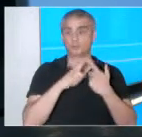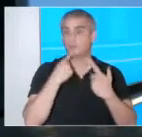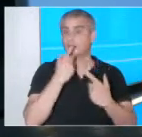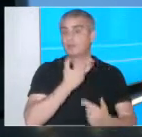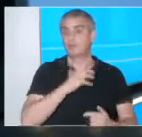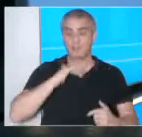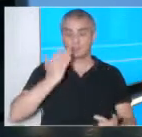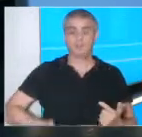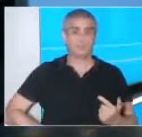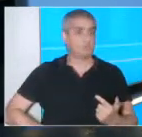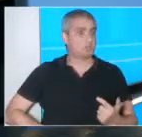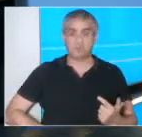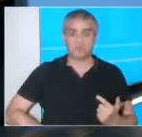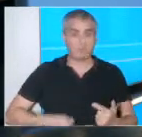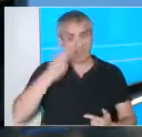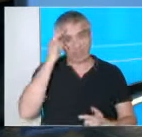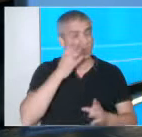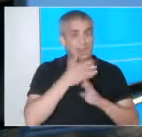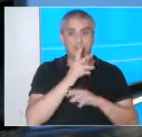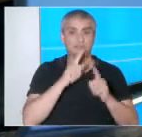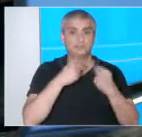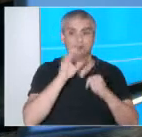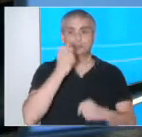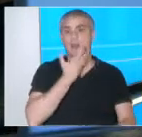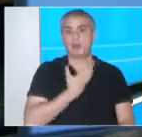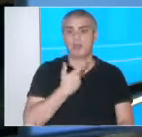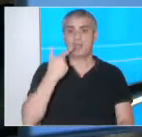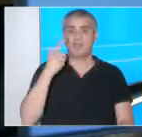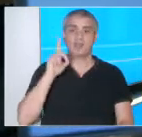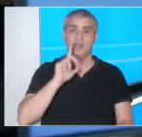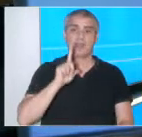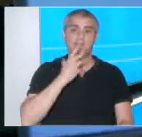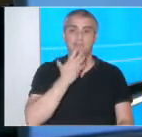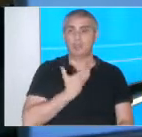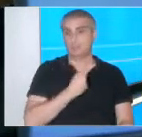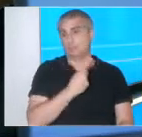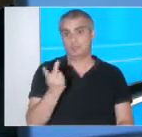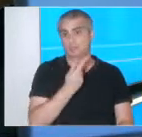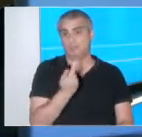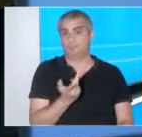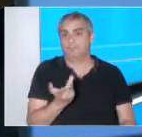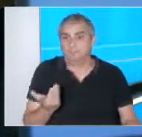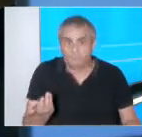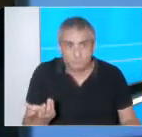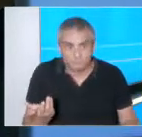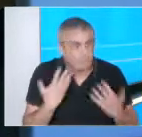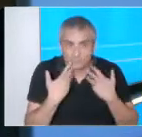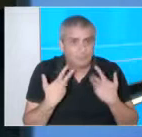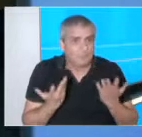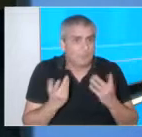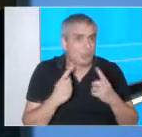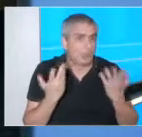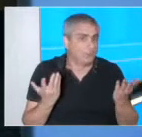דוד ביטן, שבכלל הרעיון לא להיכנס לוועדות היה של גפני וליצמן. ככה הוא אומר ברעיונות. אז תסביר לנו מה קורה